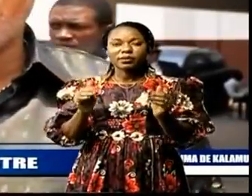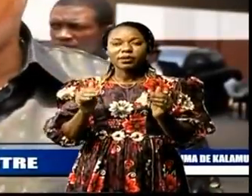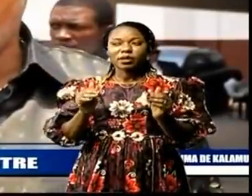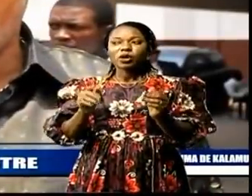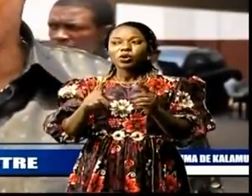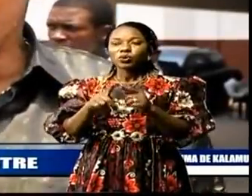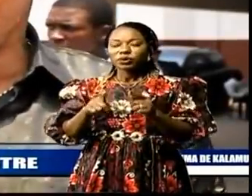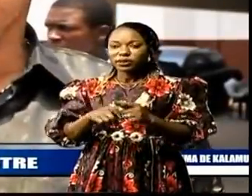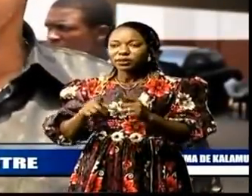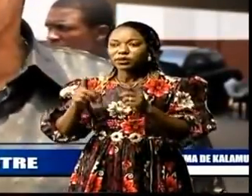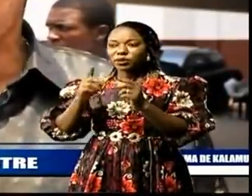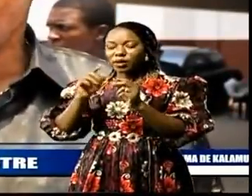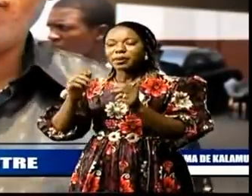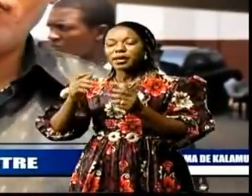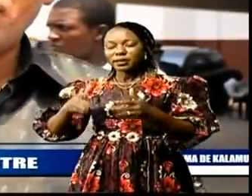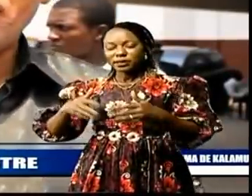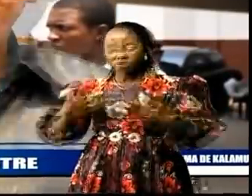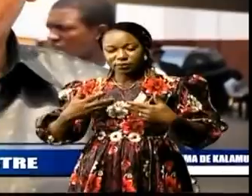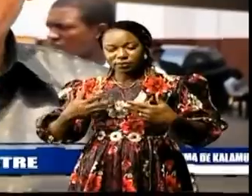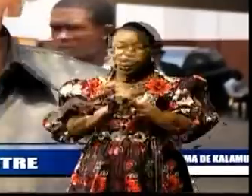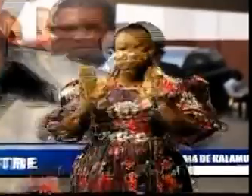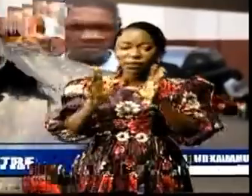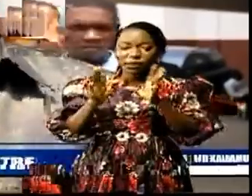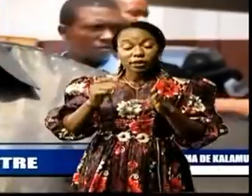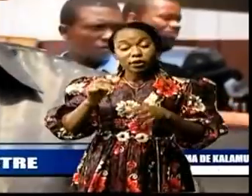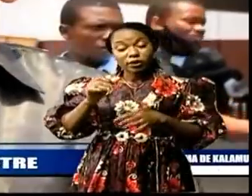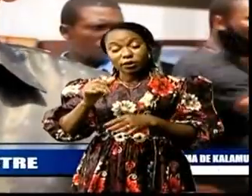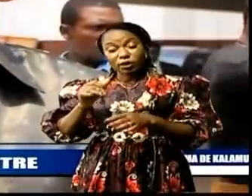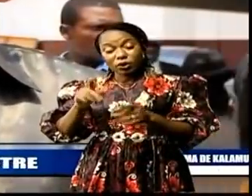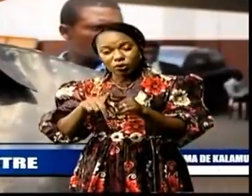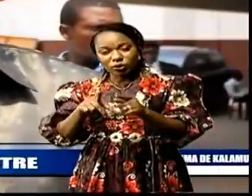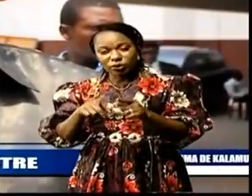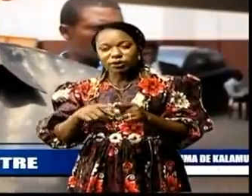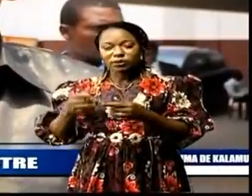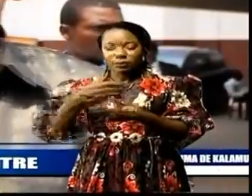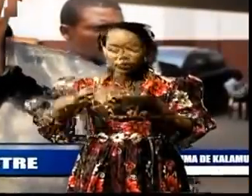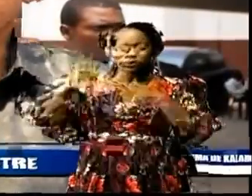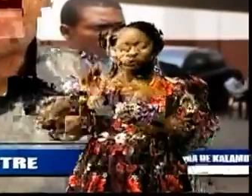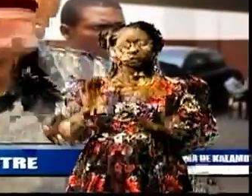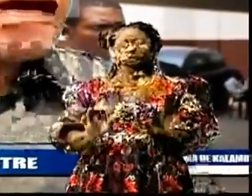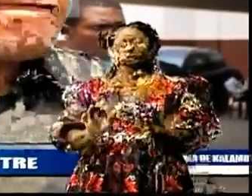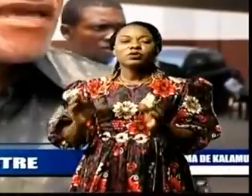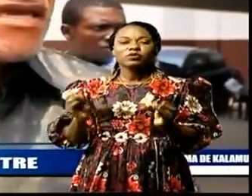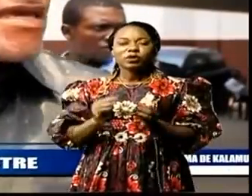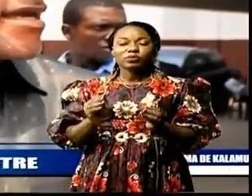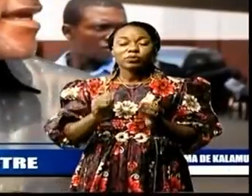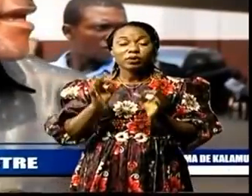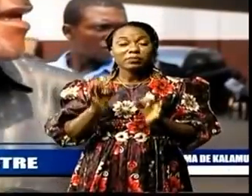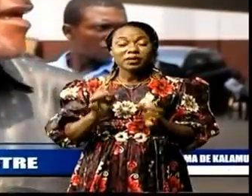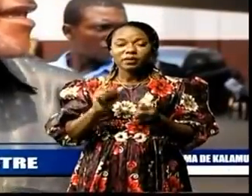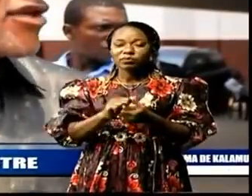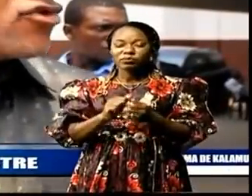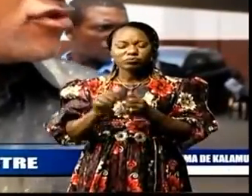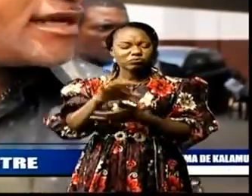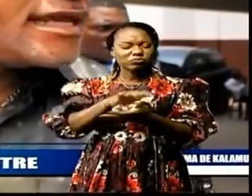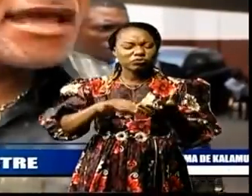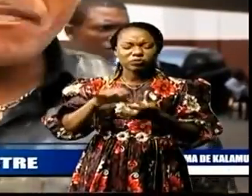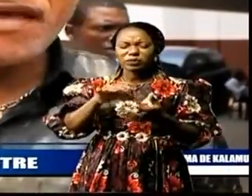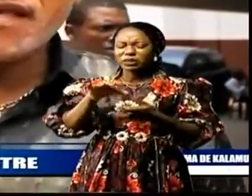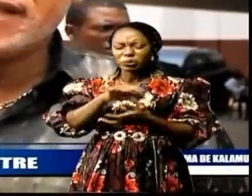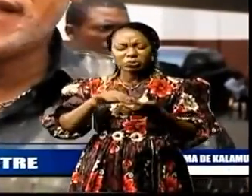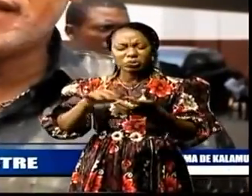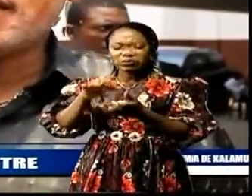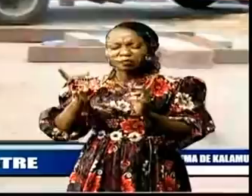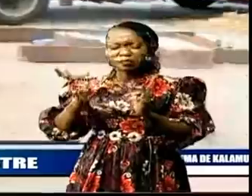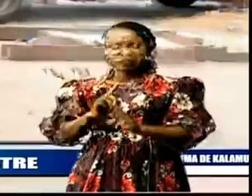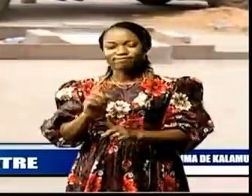été édifiés, éclairés, et puis ils sont rentrés. Donc c'était ça. Mais il n'y a pas eu des ordres, il n'y a pas